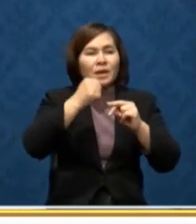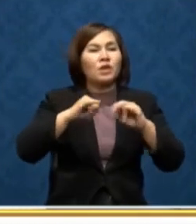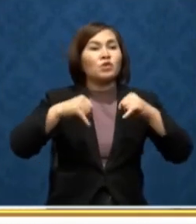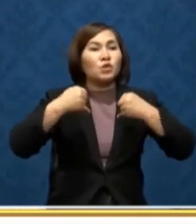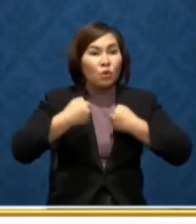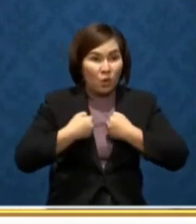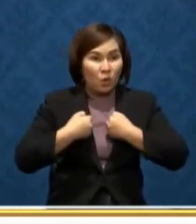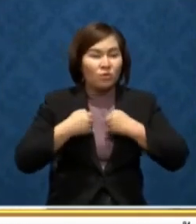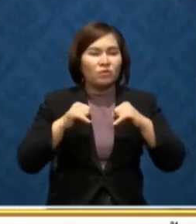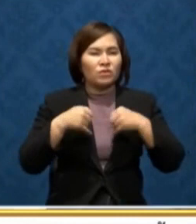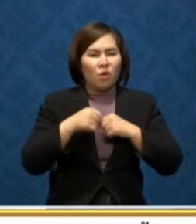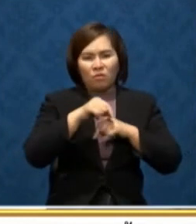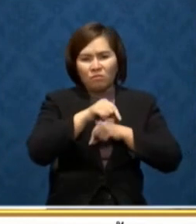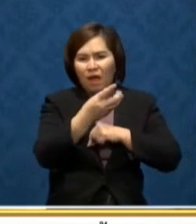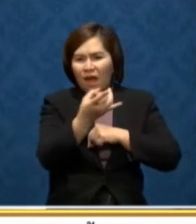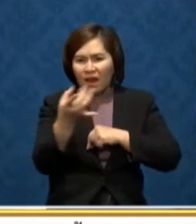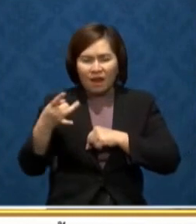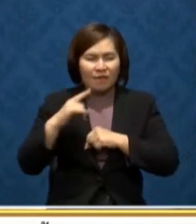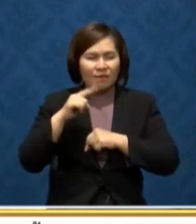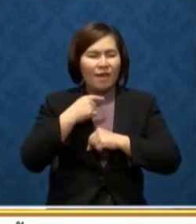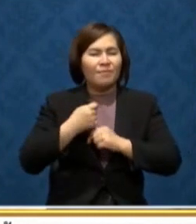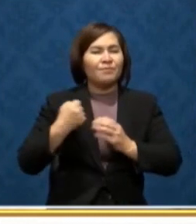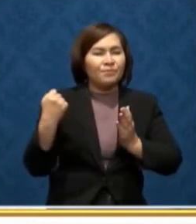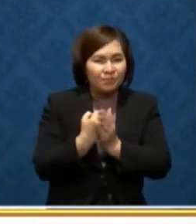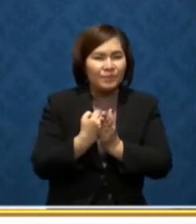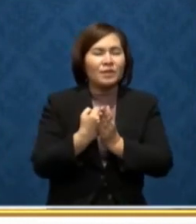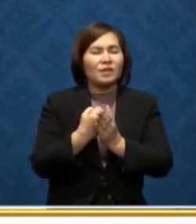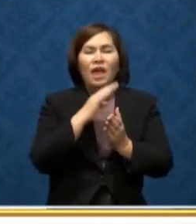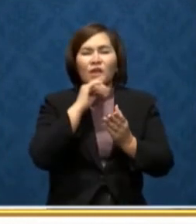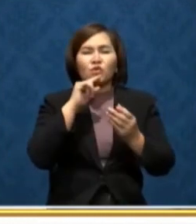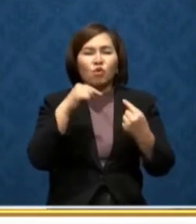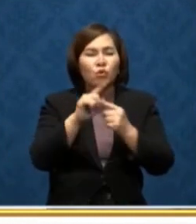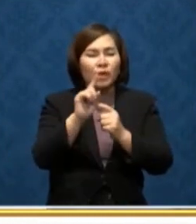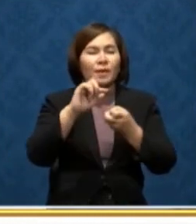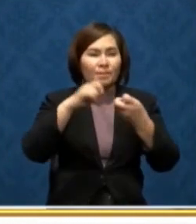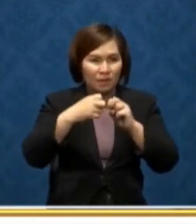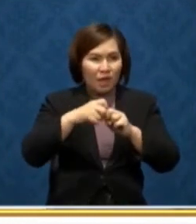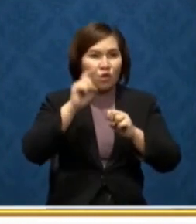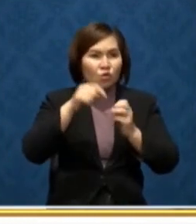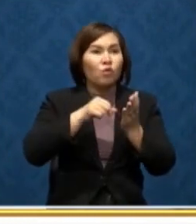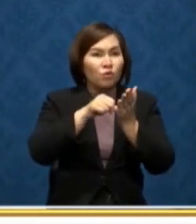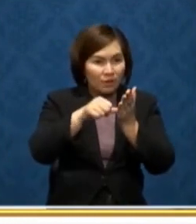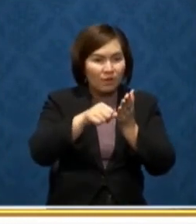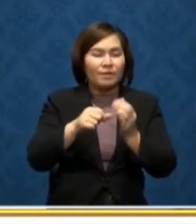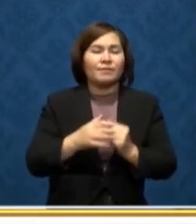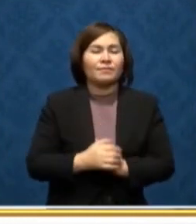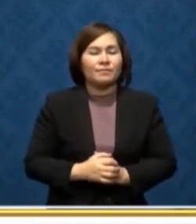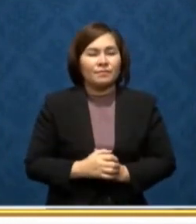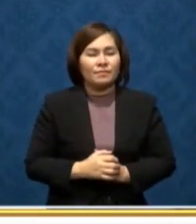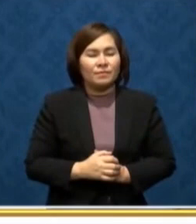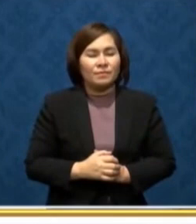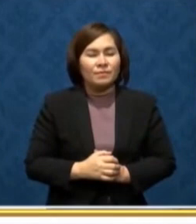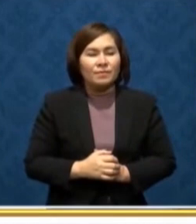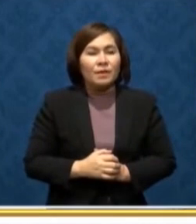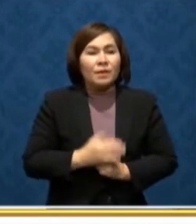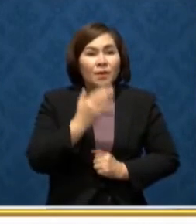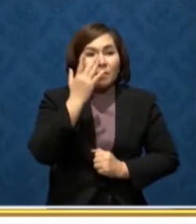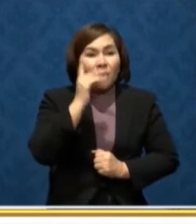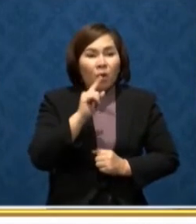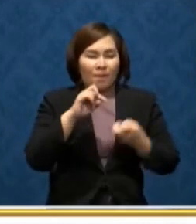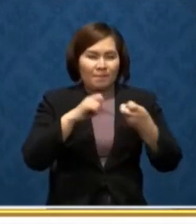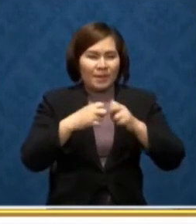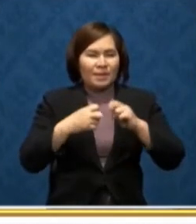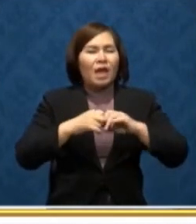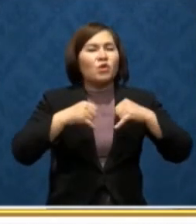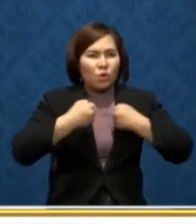erteในพื้นที่ที่มีปัญหา เช่นควรโนรา ควรพระ ถางไ้มุย หาดไข่เตาซึ่พ้นที่ท